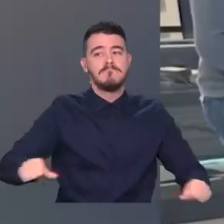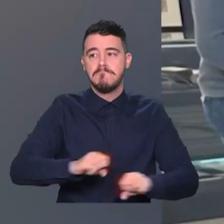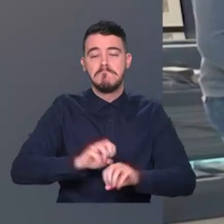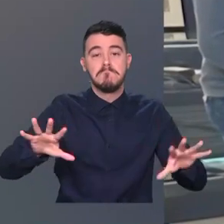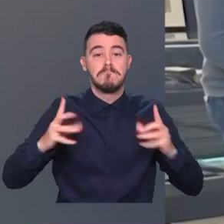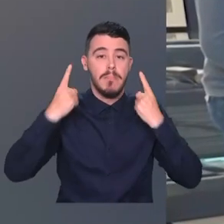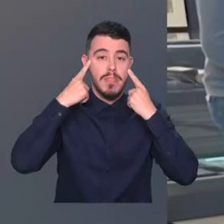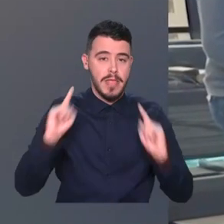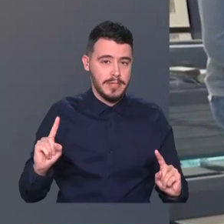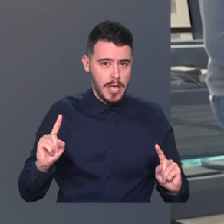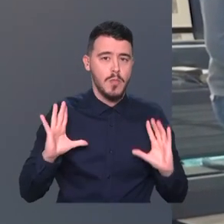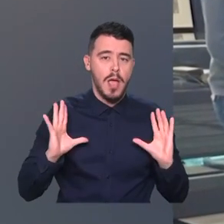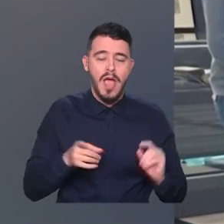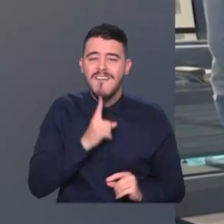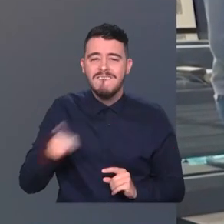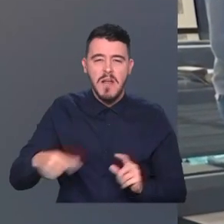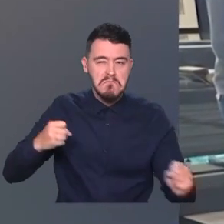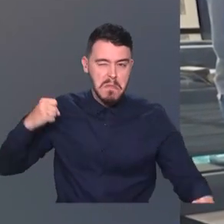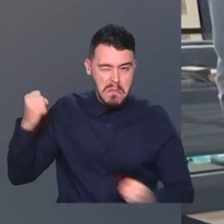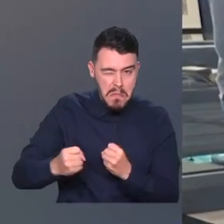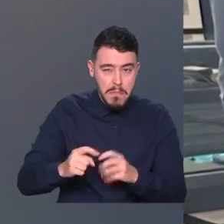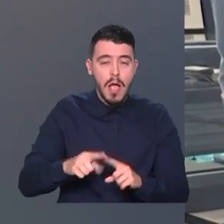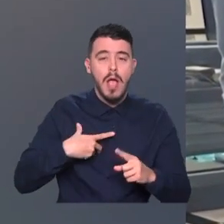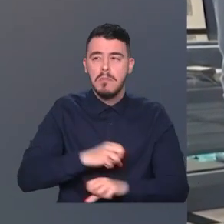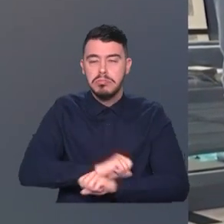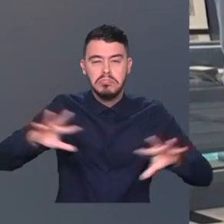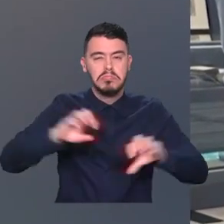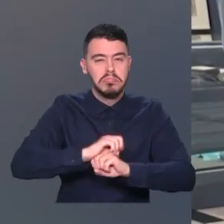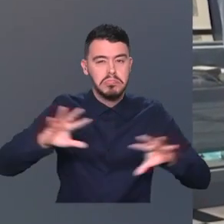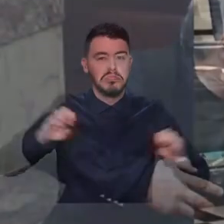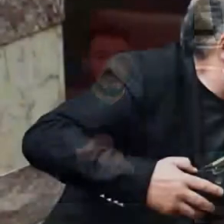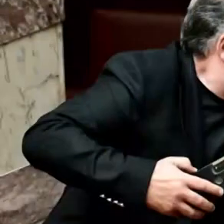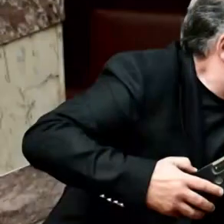στη Βουλή να κυριαρχούν στην επικαιρότητα και να προκαλούν διαδοχικές αντιδράσεις.